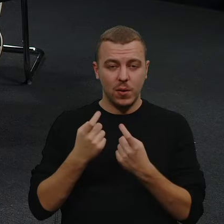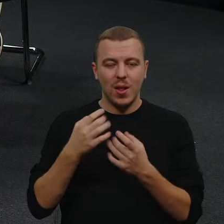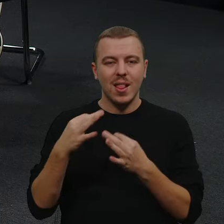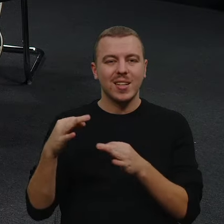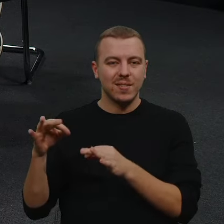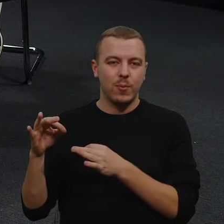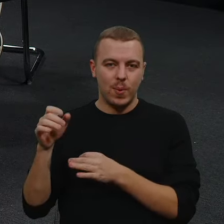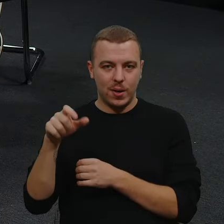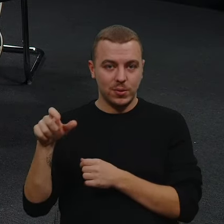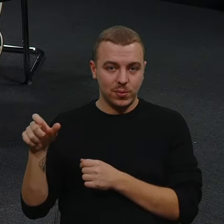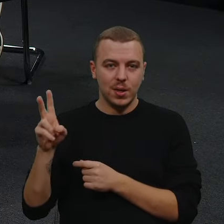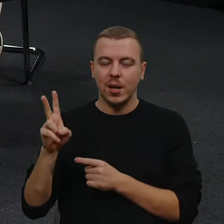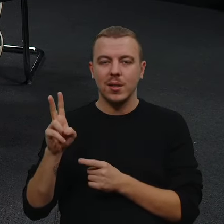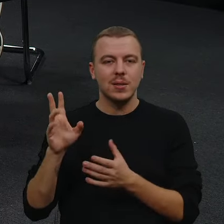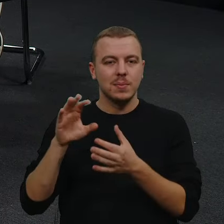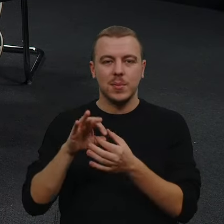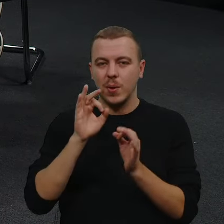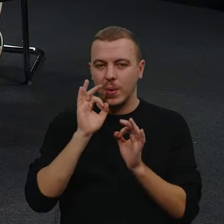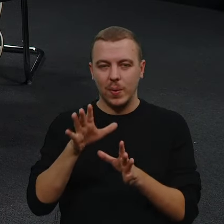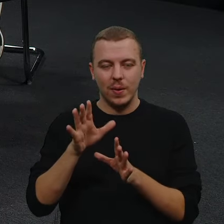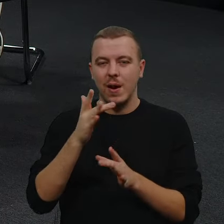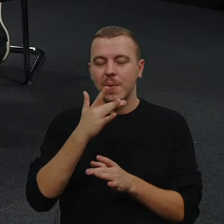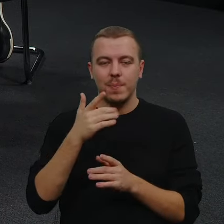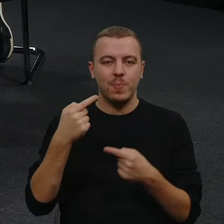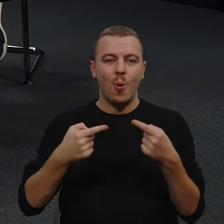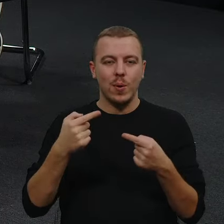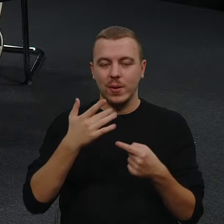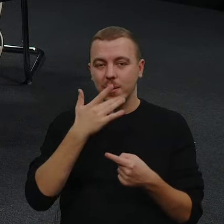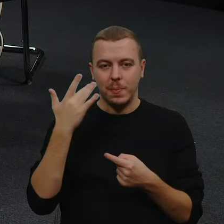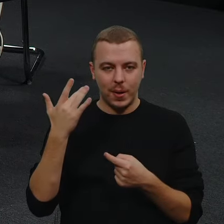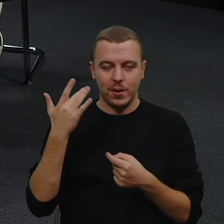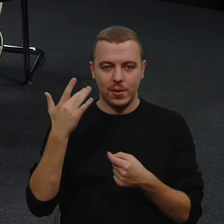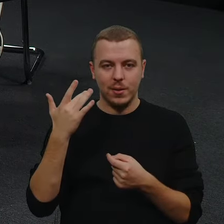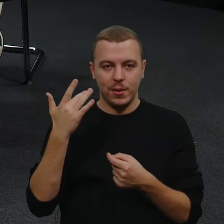laisvuosius, kurie nepriklauso iki politinės partijos frakcijai.